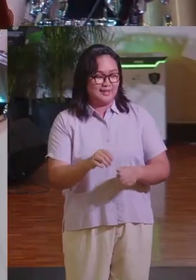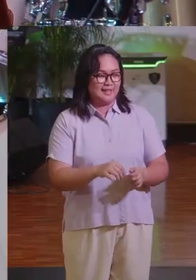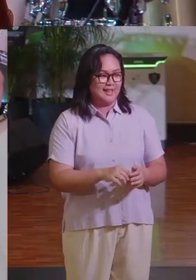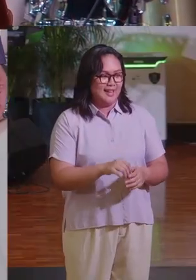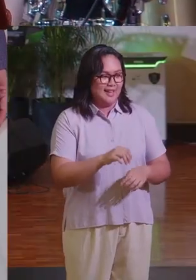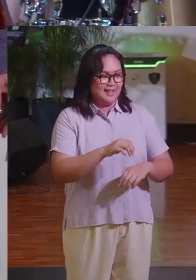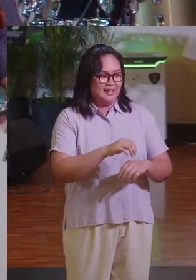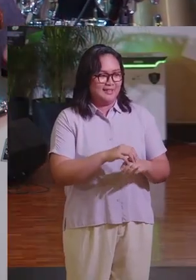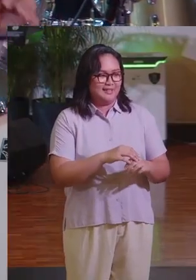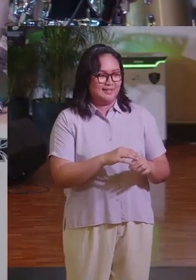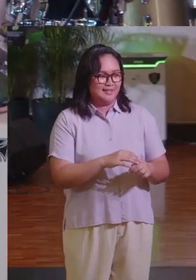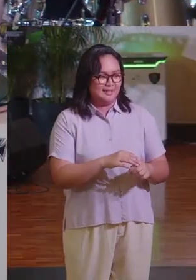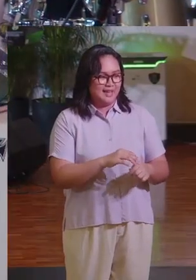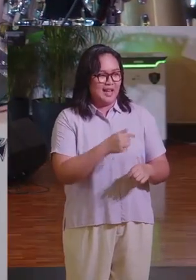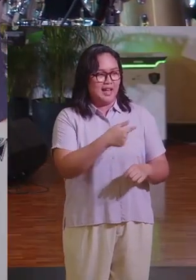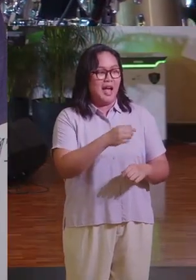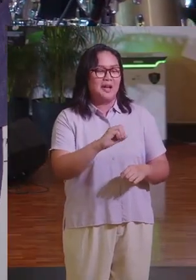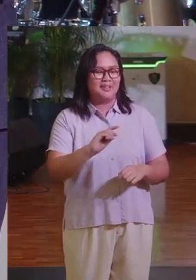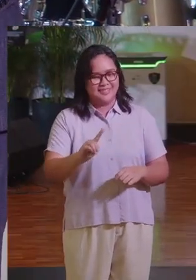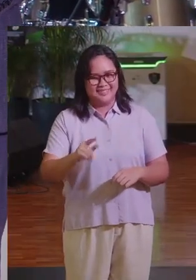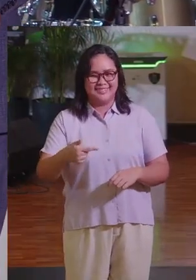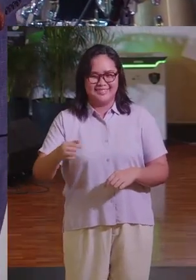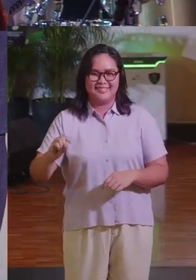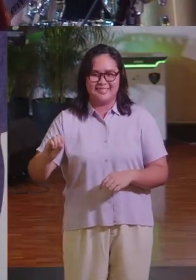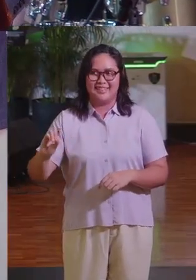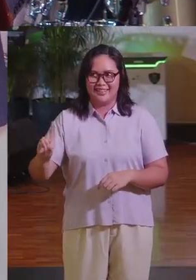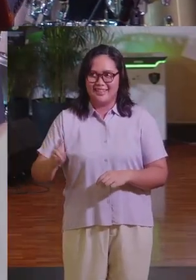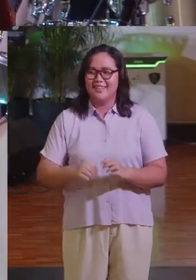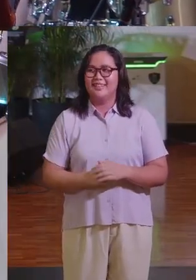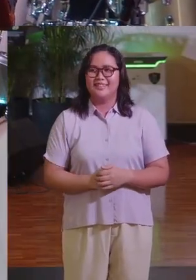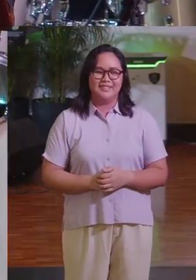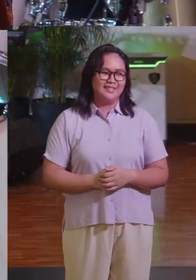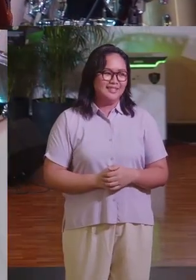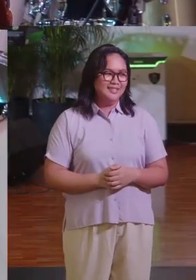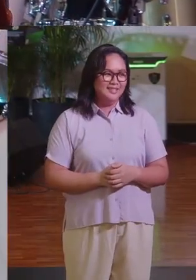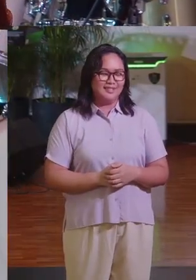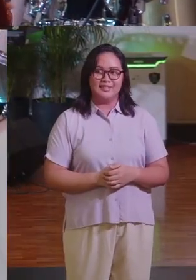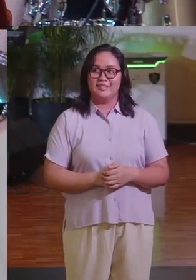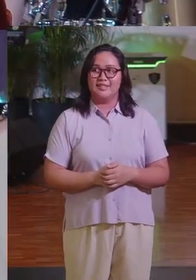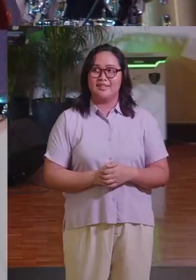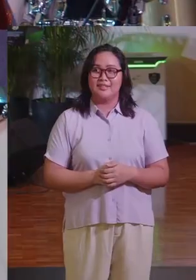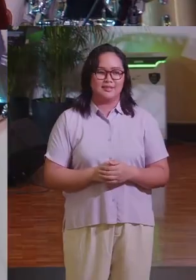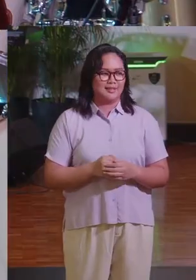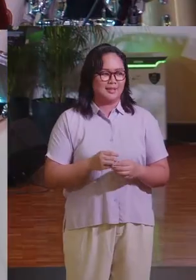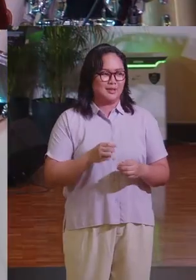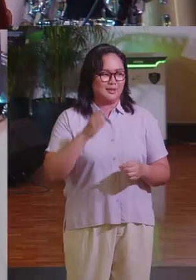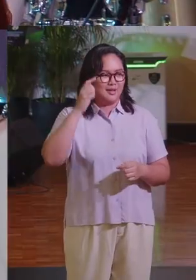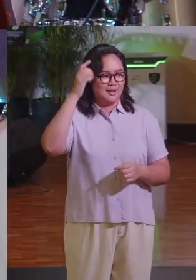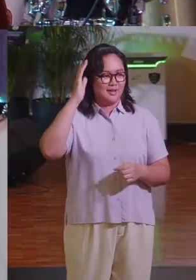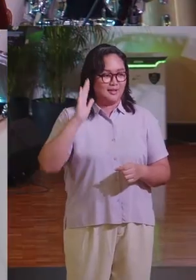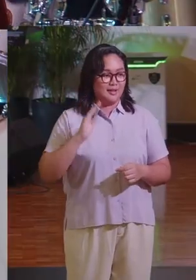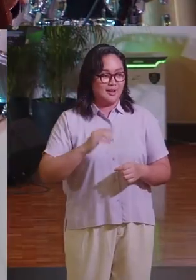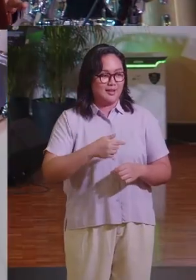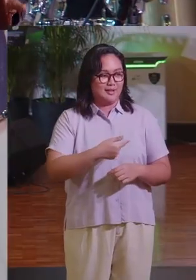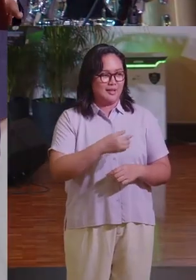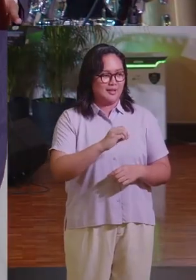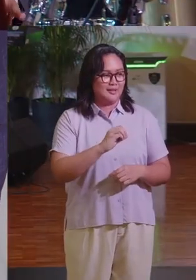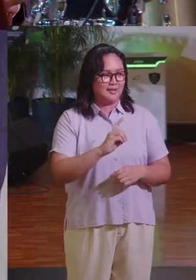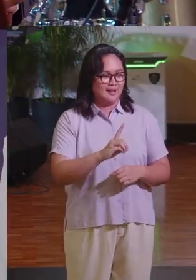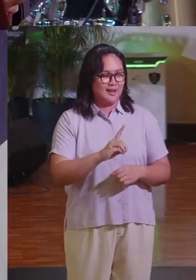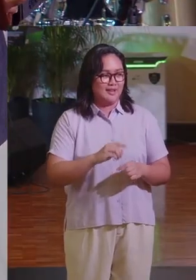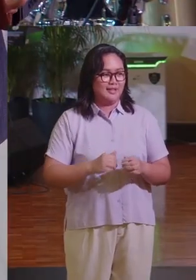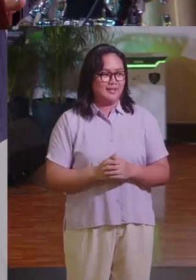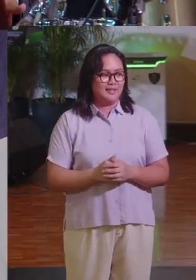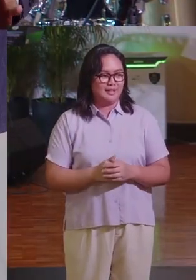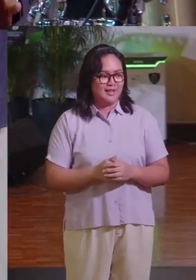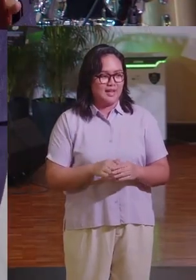Diyos. Naalala ko, sabi ni Pastor BJ, Diyos ng Dagon nga ba yun? Ang Diyos ng karagatan. No?